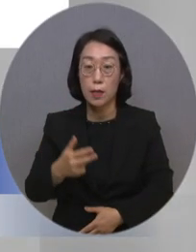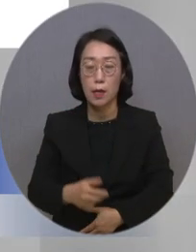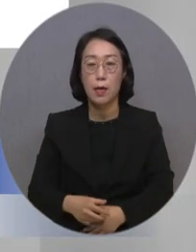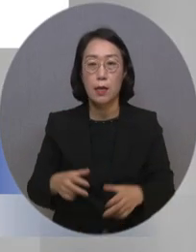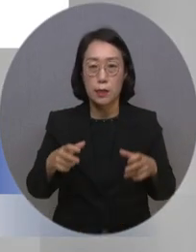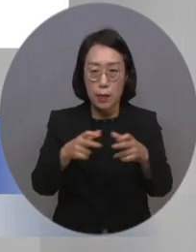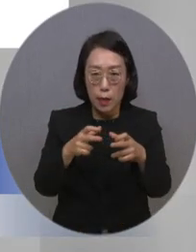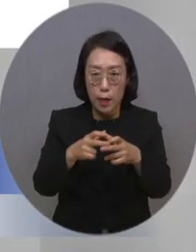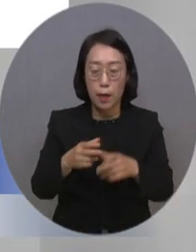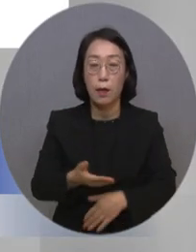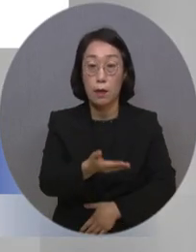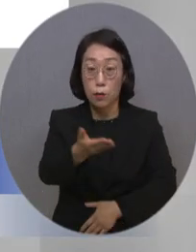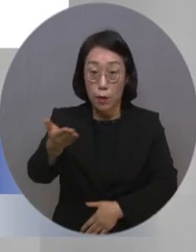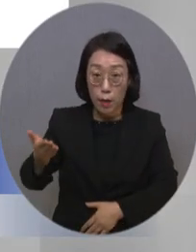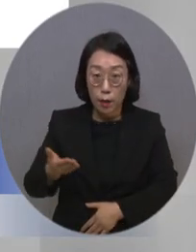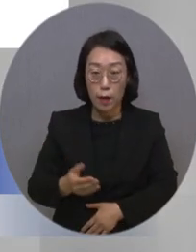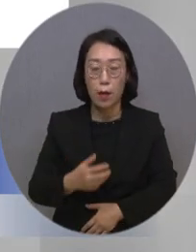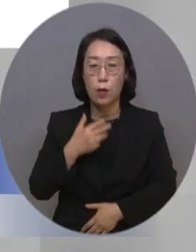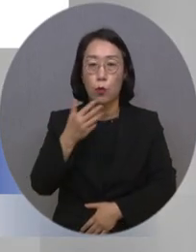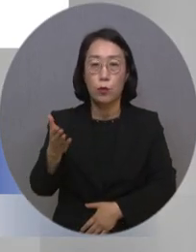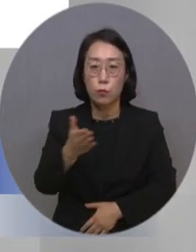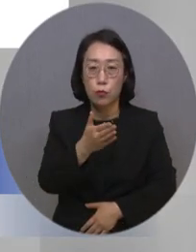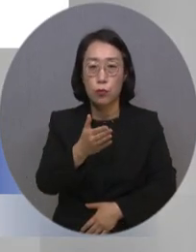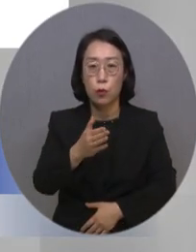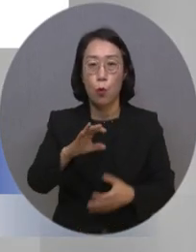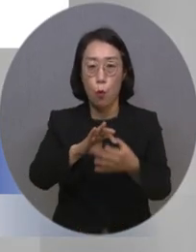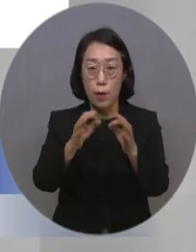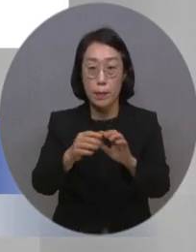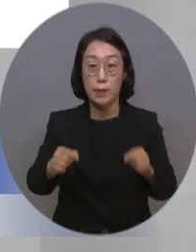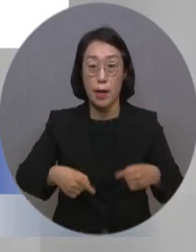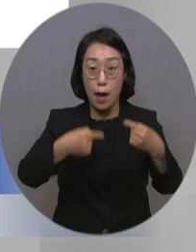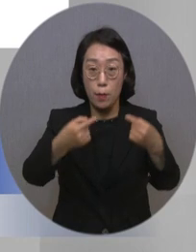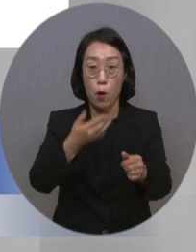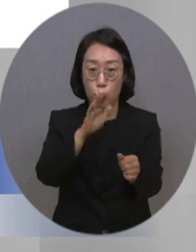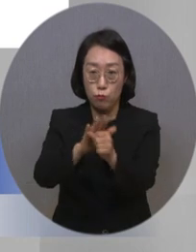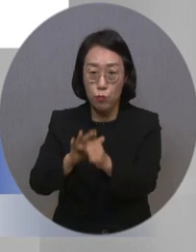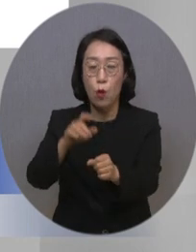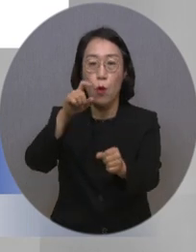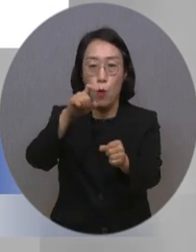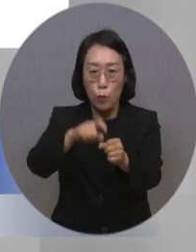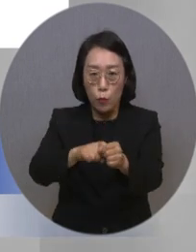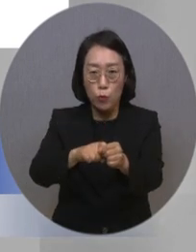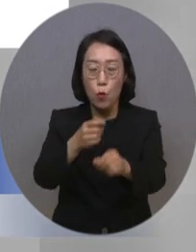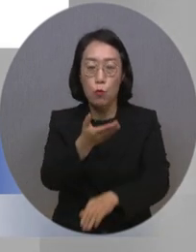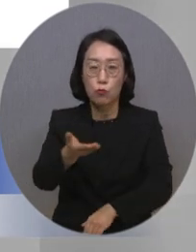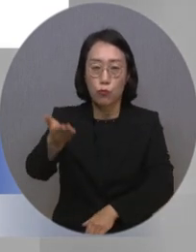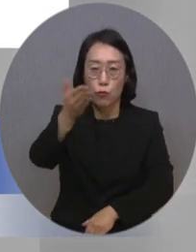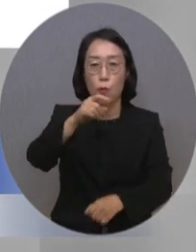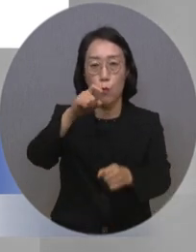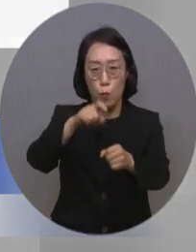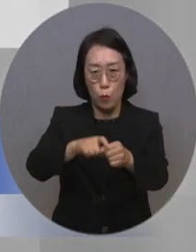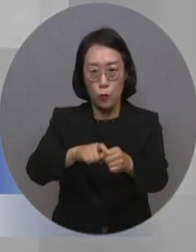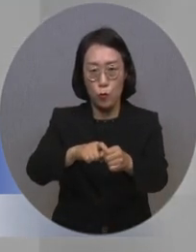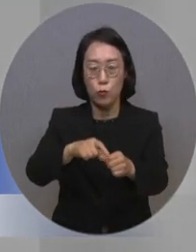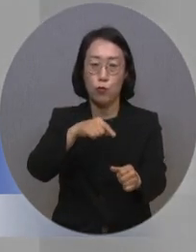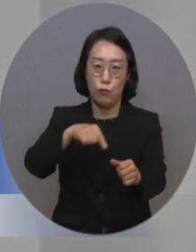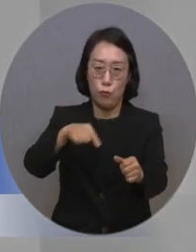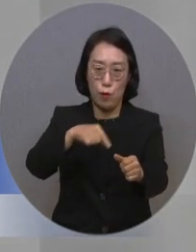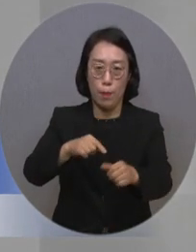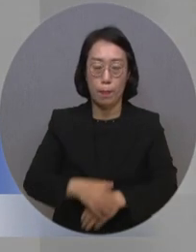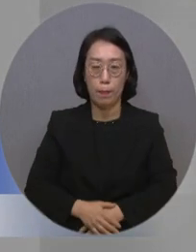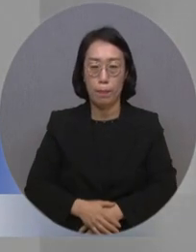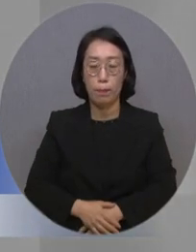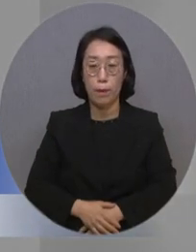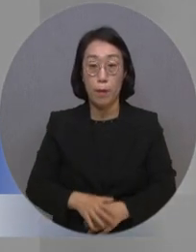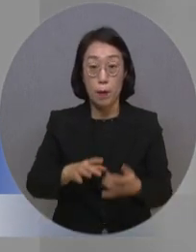장애 유아들에게 8세부터 스페셜올림픽 대회 참여를 돕기 위한 운동 수준 향상을 목적으로 진행됩니다.